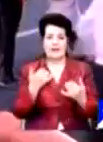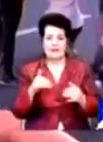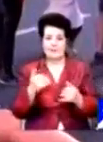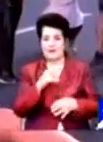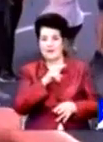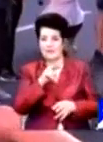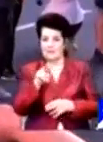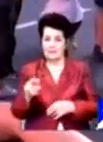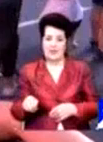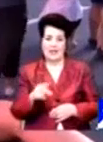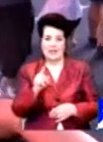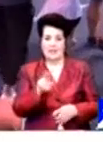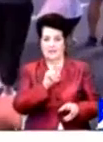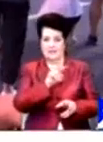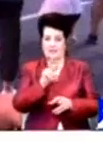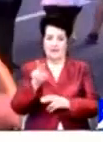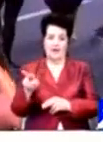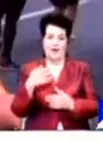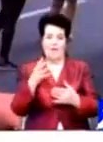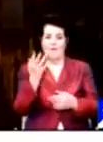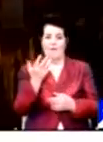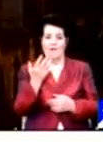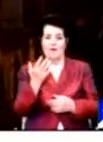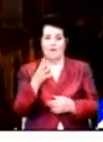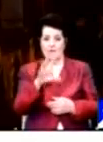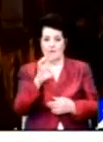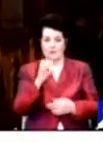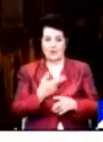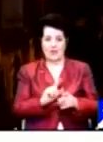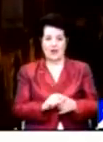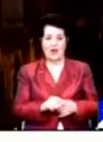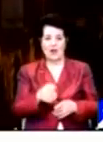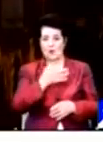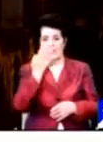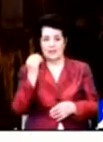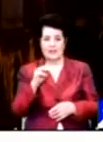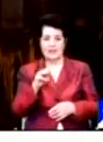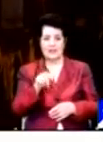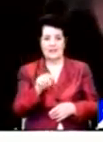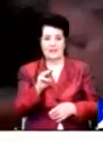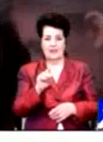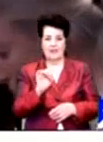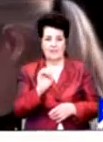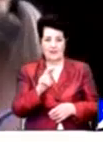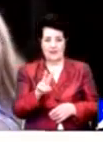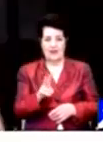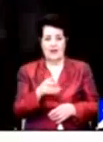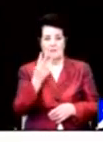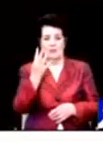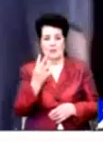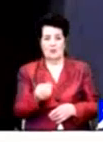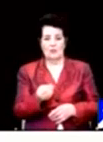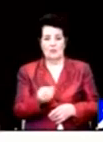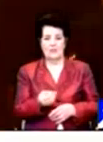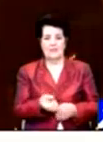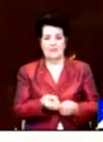fi ratată de amatorii de fotografii care au uitat chiar și de trafic. Acest apus special are loc doar 4 zile pe an,